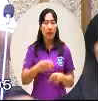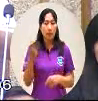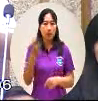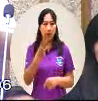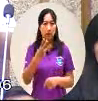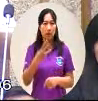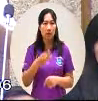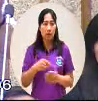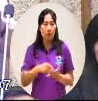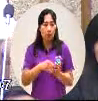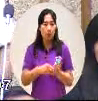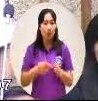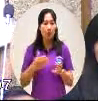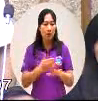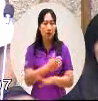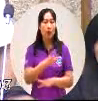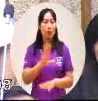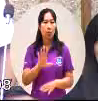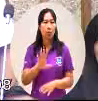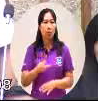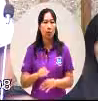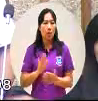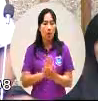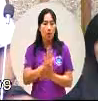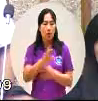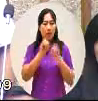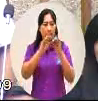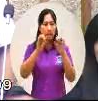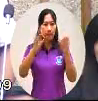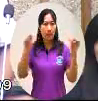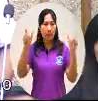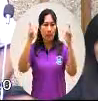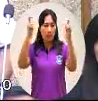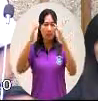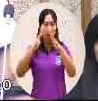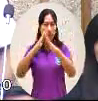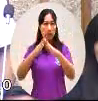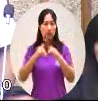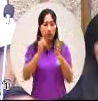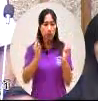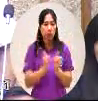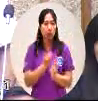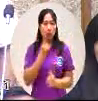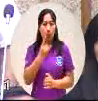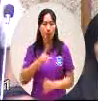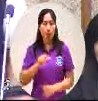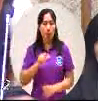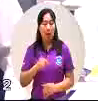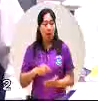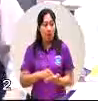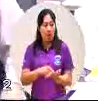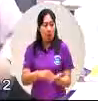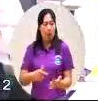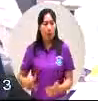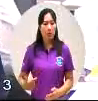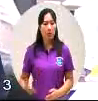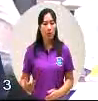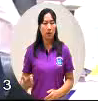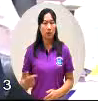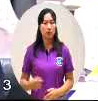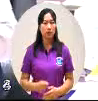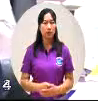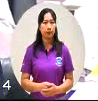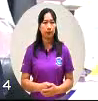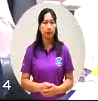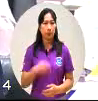把这样的一个讯息告诉我们的所有高雄市的同那个主语老师们哈、赶快提出申请，谢谢。 好，我打岔一下，